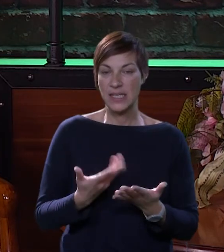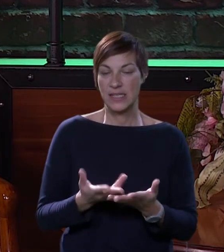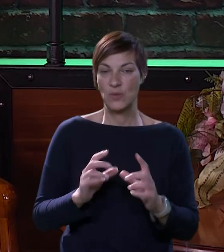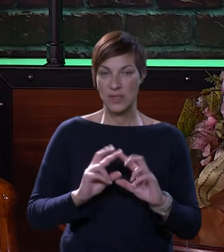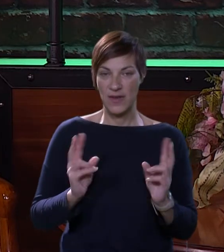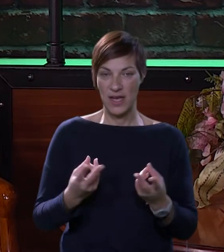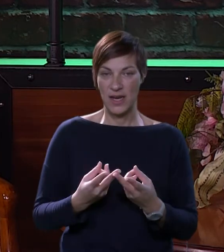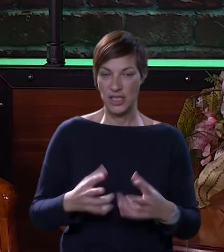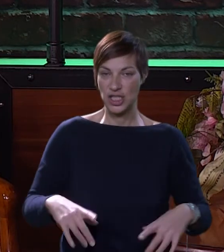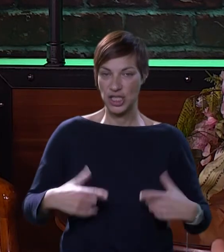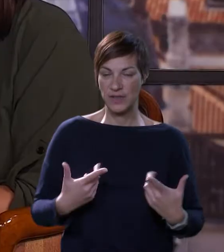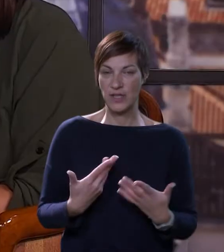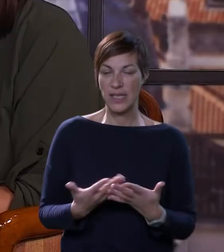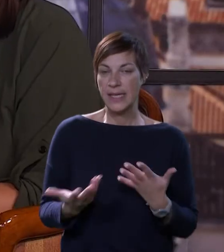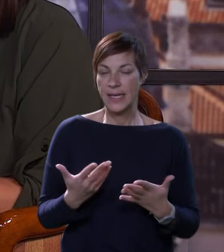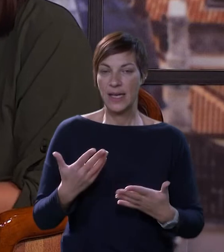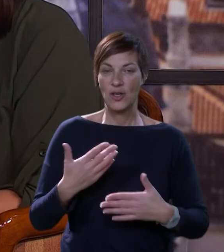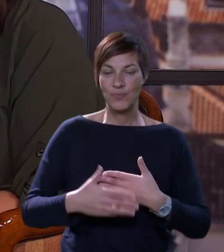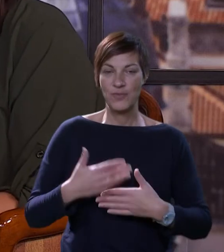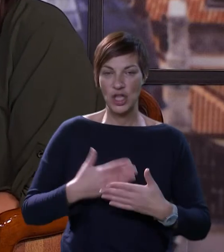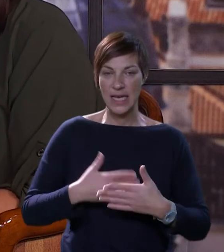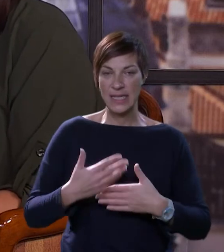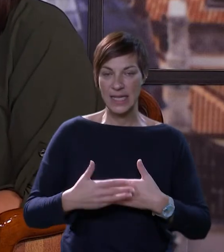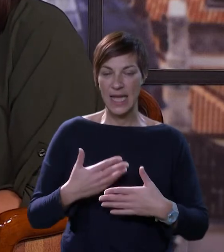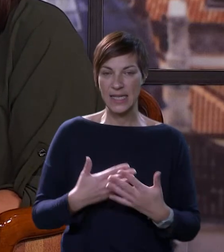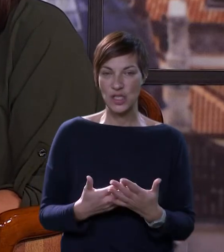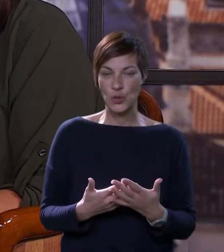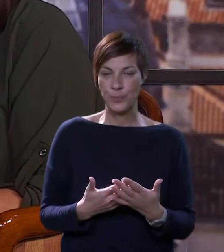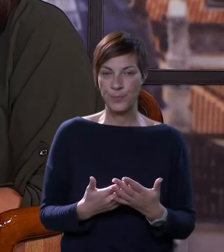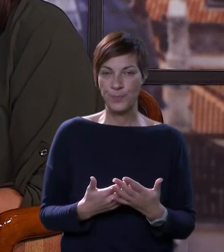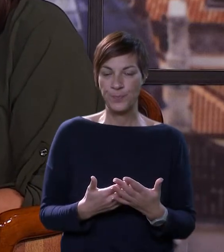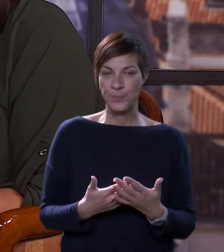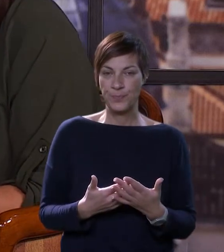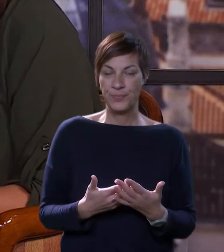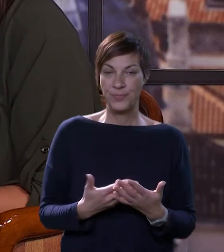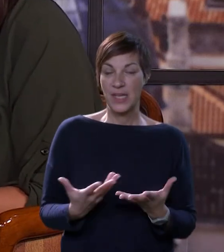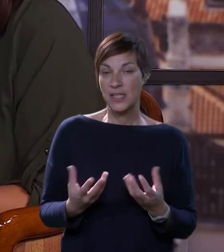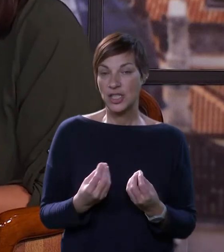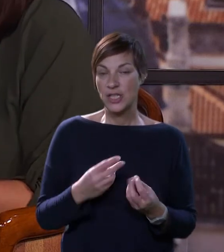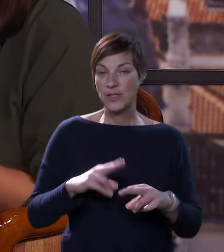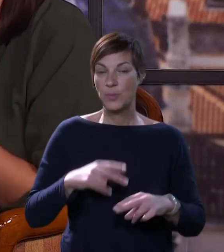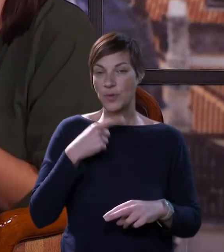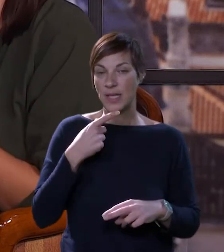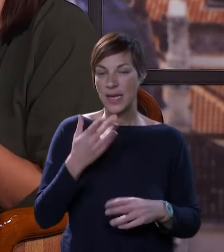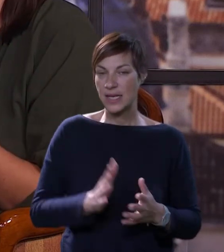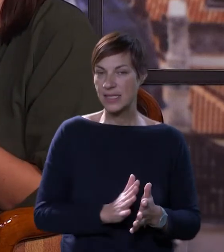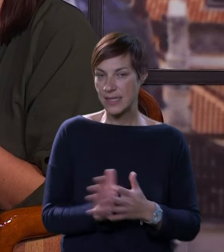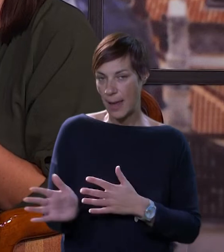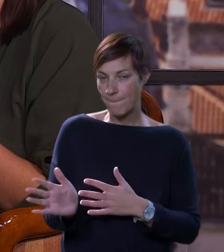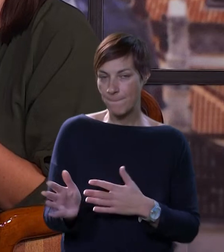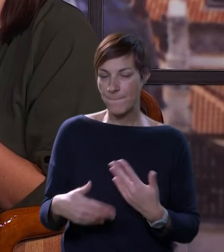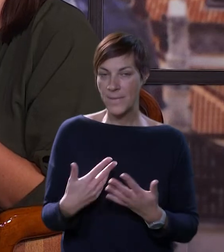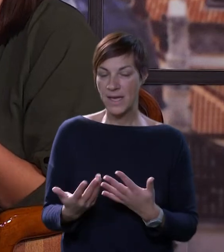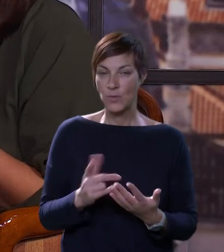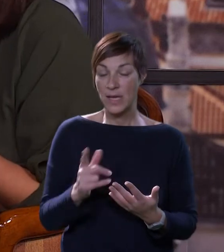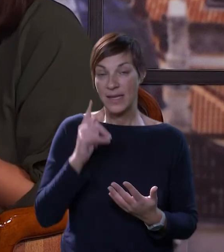stvarni život. Kako odrediti tu granicu? I zapravo često puta rekli ste taj bijeg u